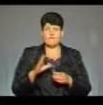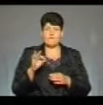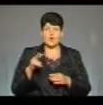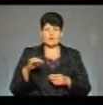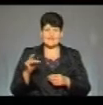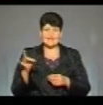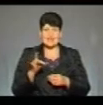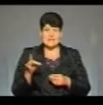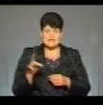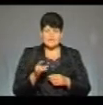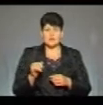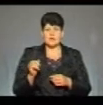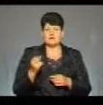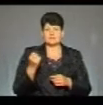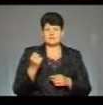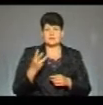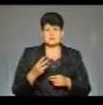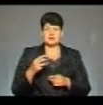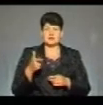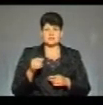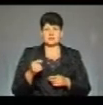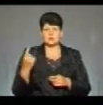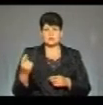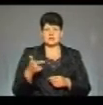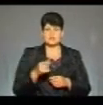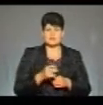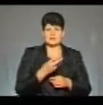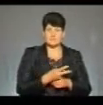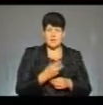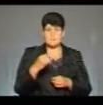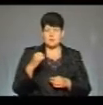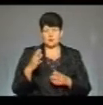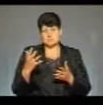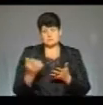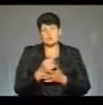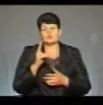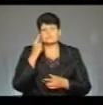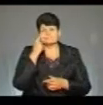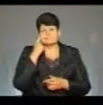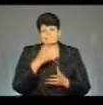Волинь-Регіна та о 13-й Галичанка-1, Галичанка-2. Переможця визначить за кількістю набраних очок.